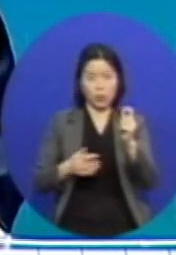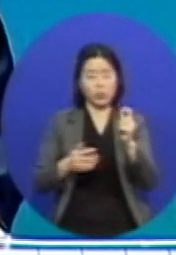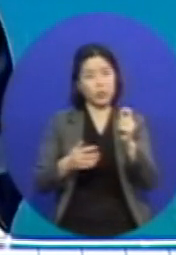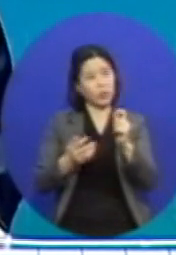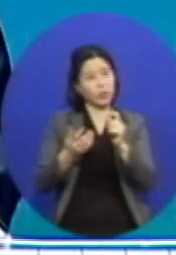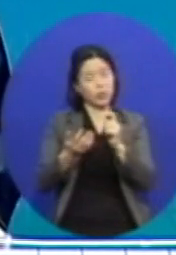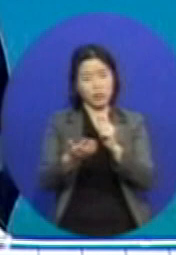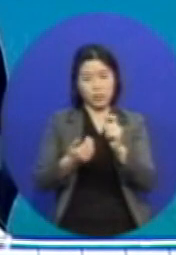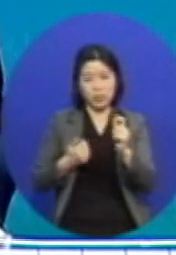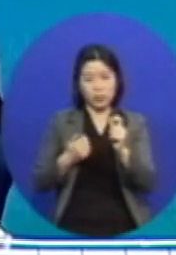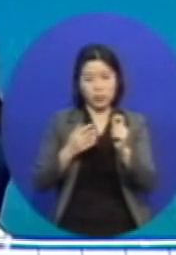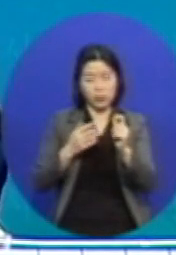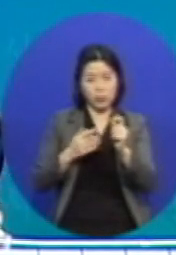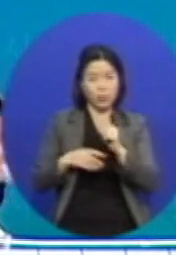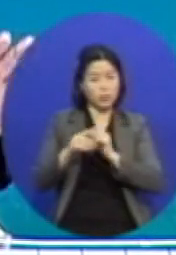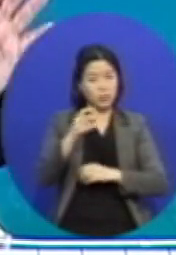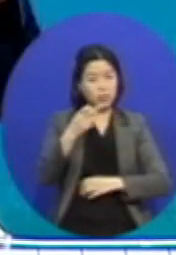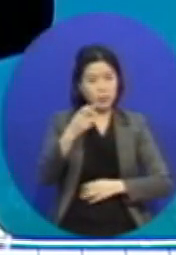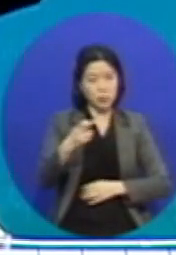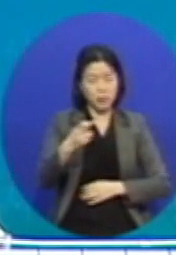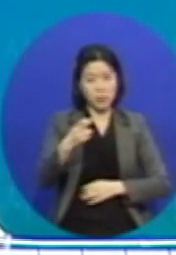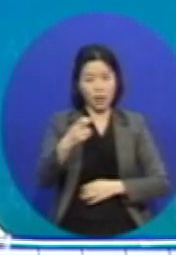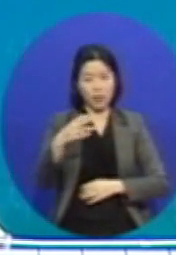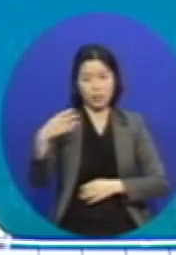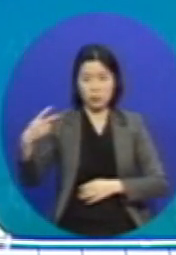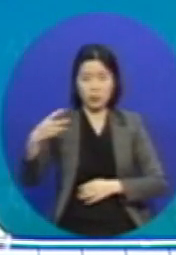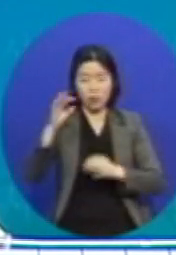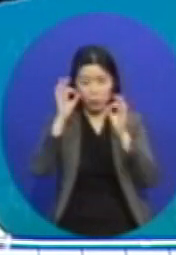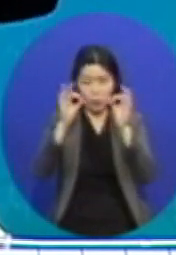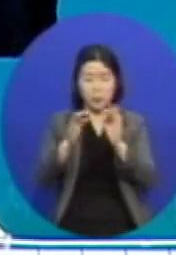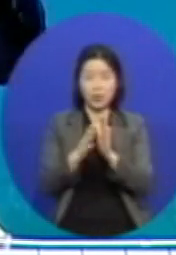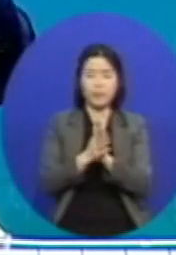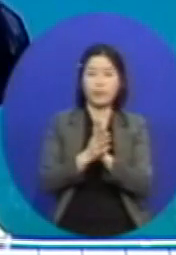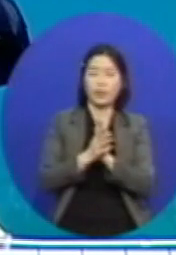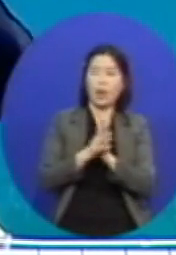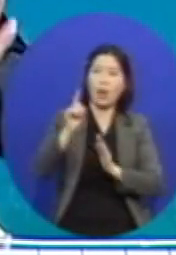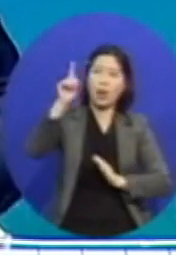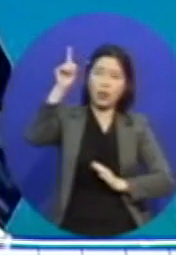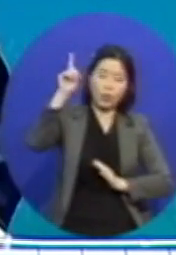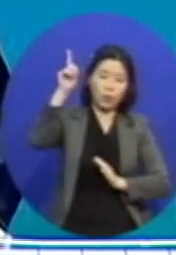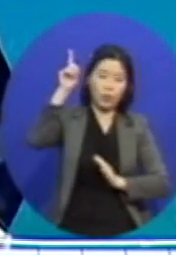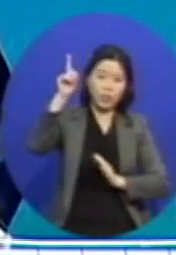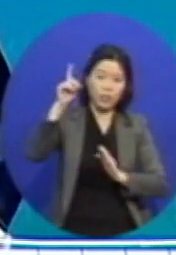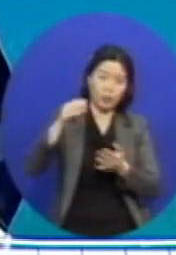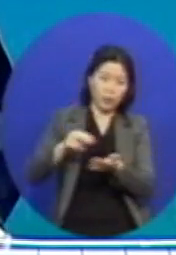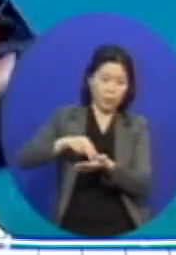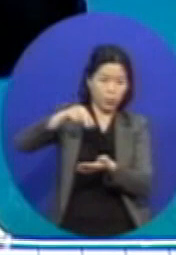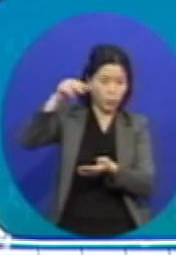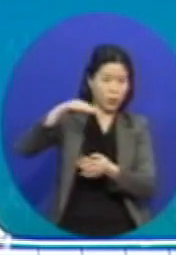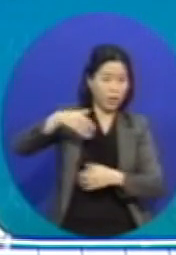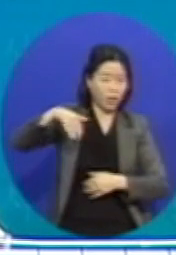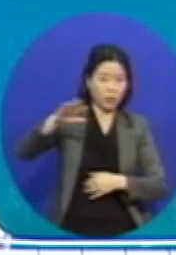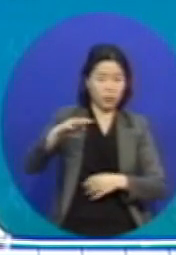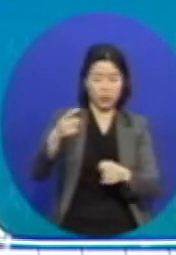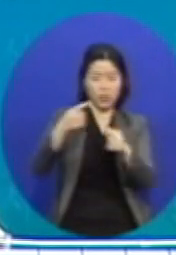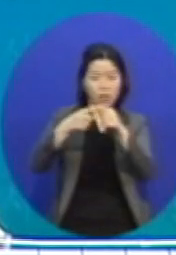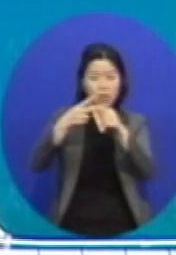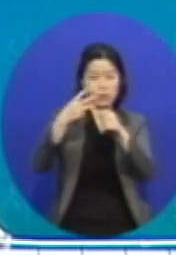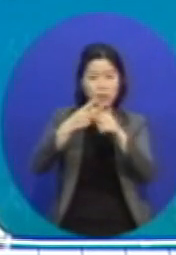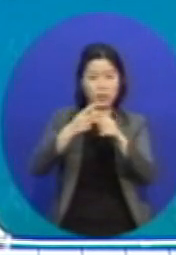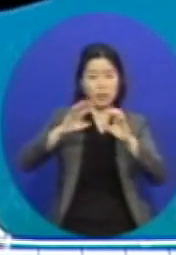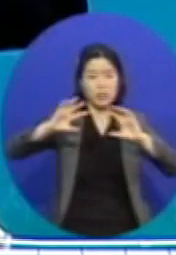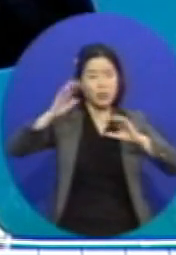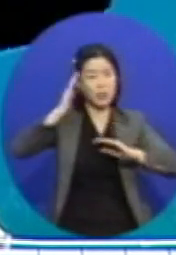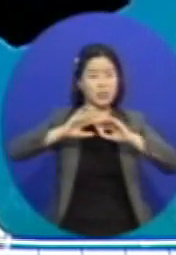4절에 보면 사도바울이 3층 천의 올라간 체험을 간증 하고 있습니다 셋째 하늘에 올라가 본